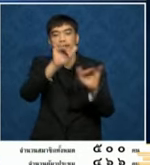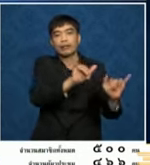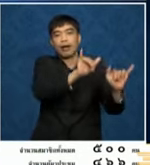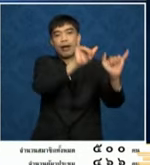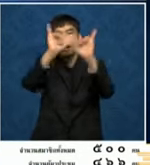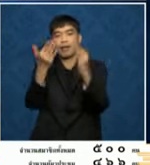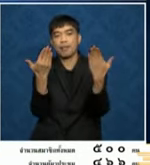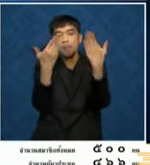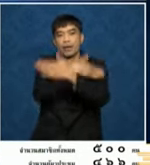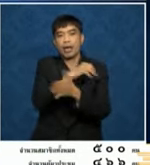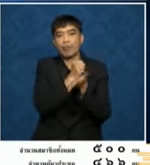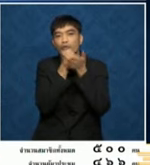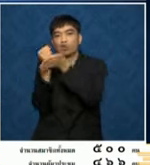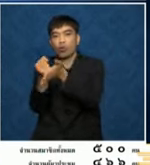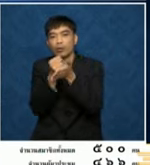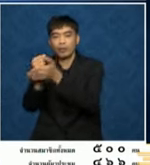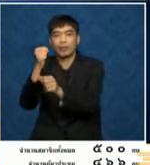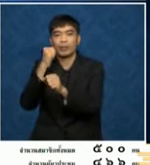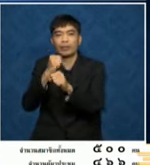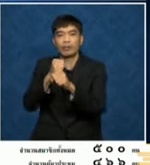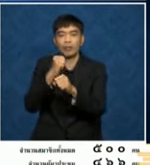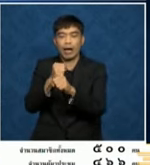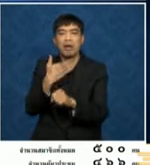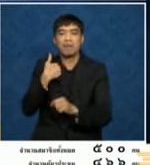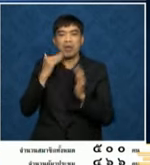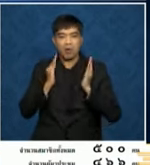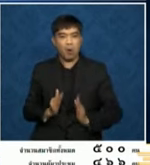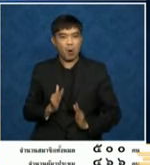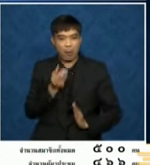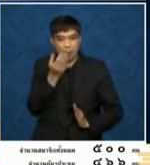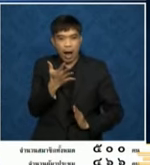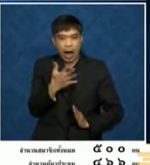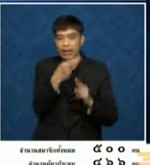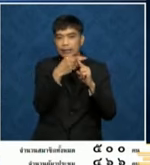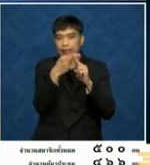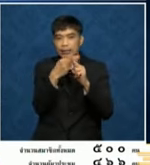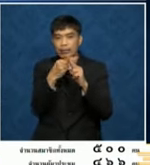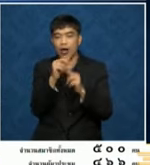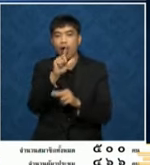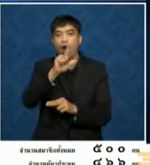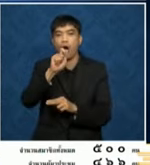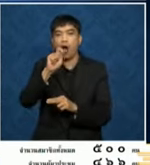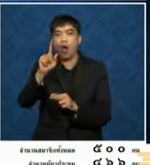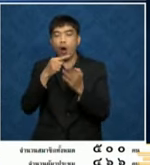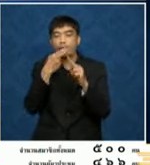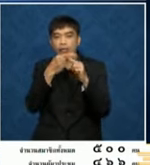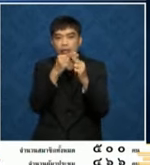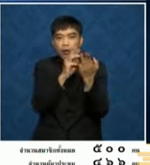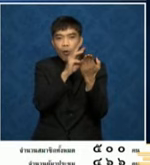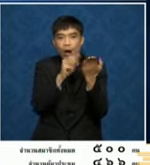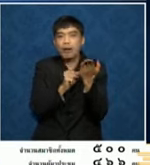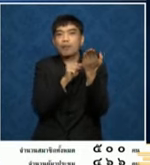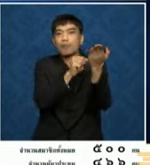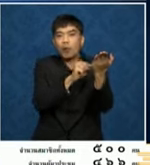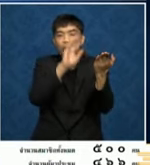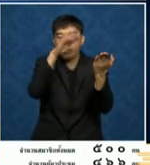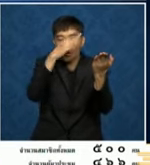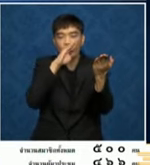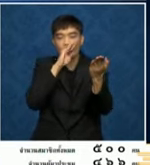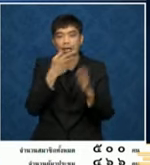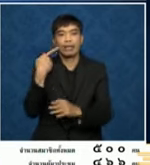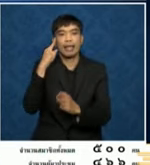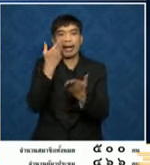การในหลายกรณีพบว่ามีคนจำนวนมากฉาบฉวยโอกาสในการส่งชื่อลอยเพื่อเรียกค่าตอบแทนและสิทธิประโยชน์จากความเสี่ยงภัยและ